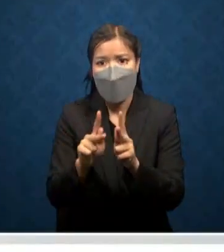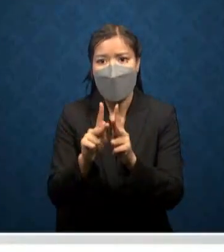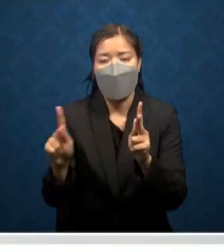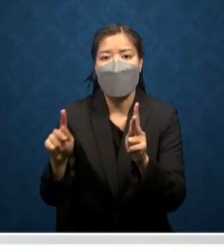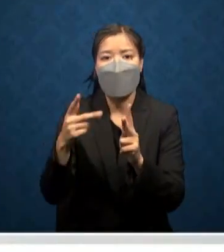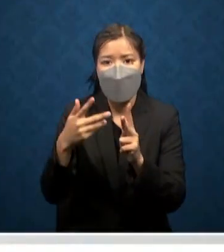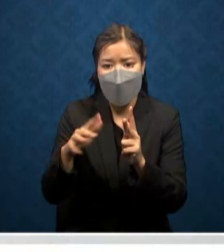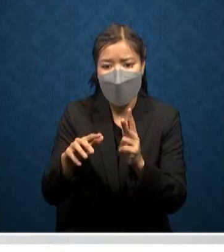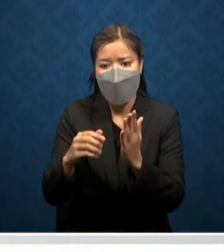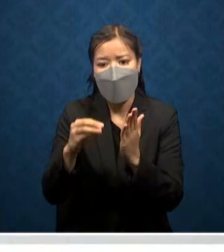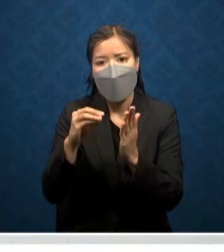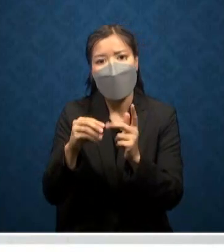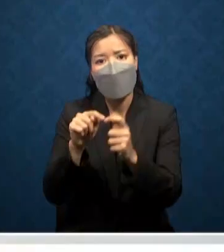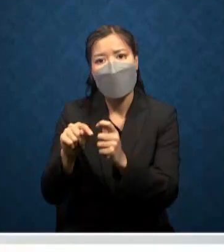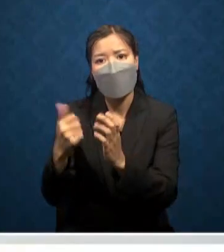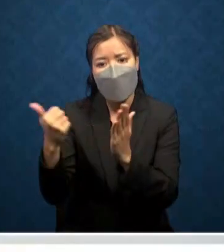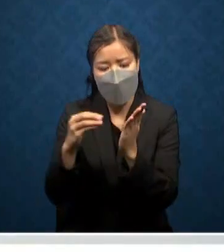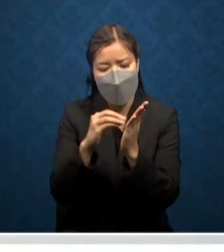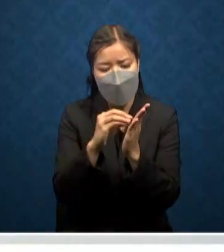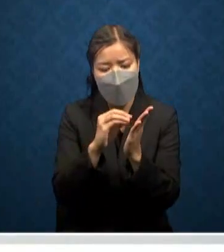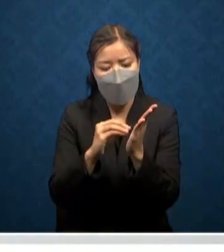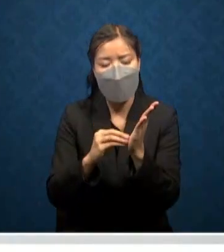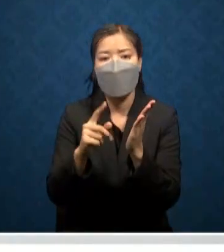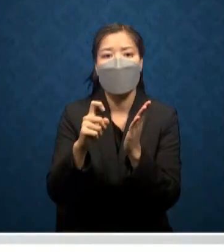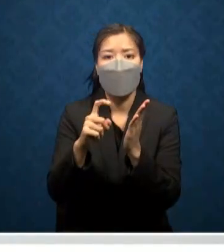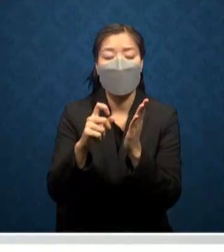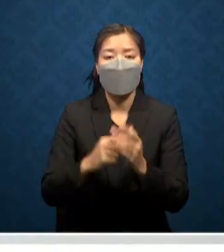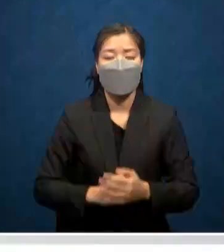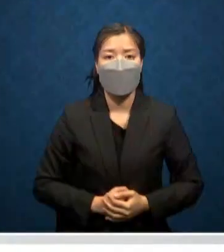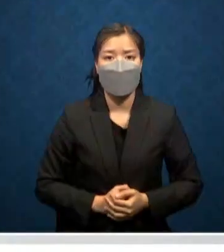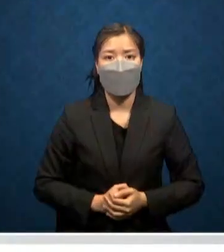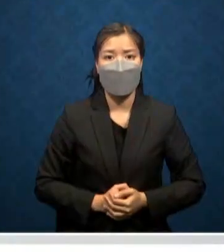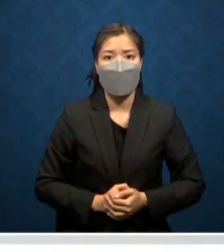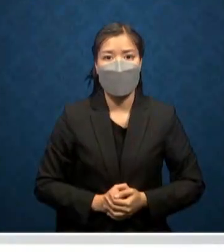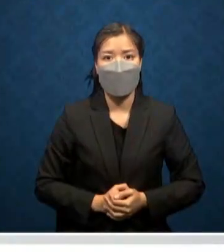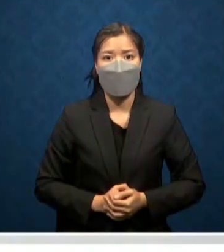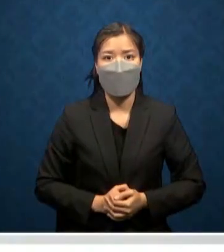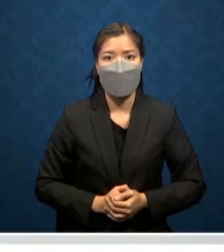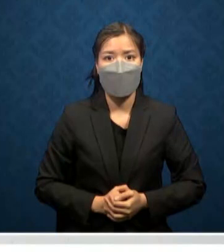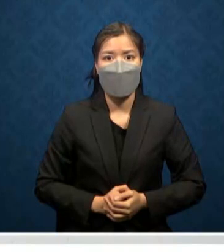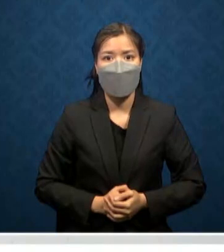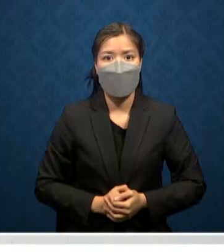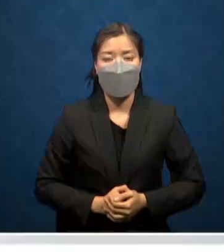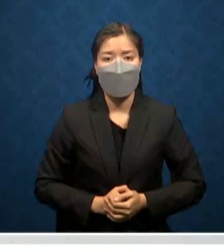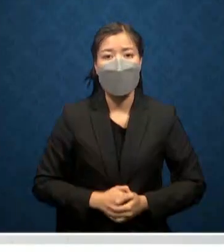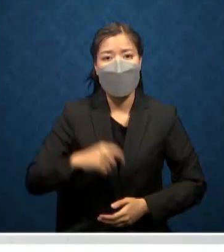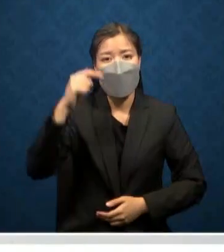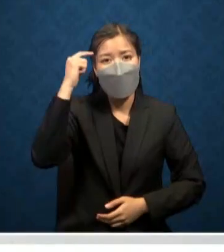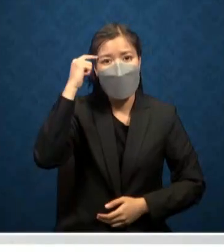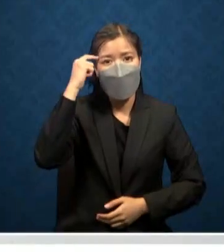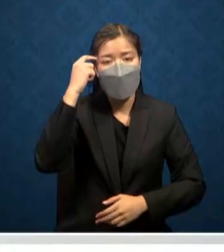นะครับในกรณีเช่นนี้นะครับก็อาจจะมีความจำเป็นที่จะต้องตั้งนายอำเภอ